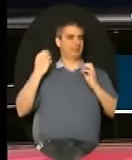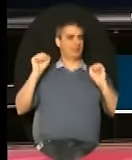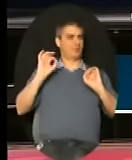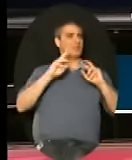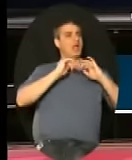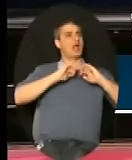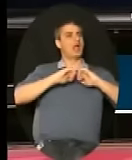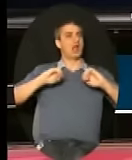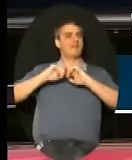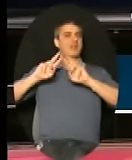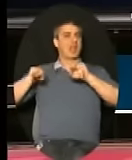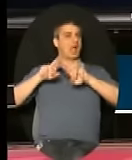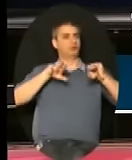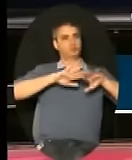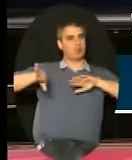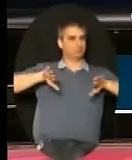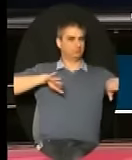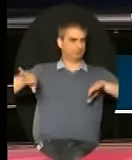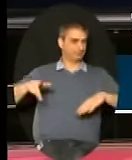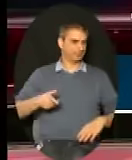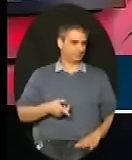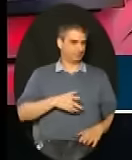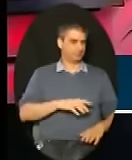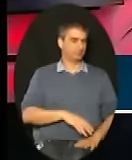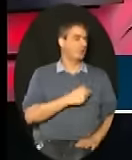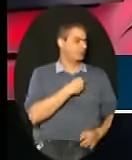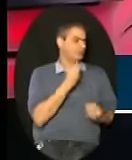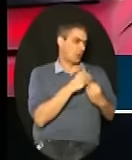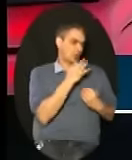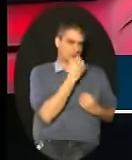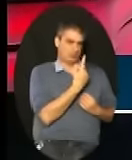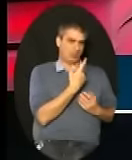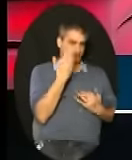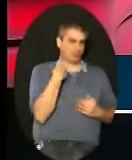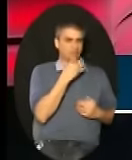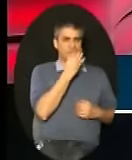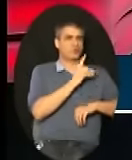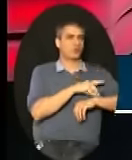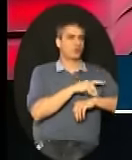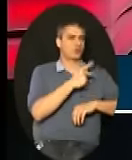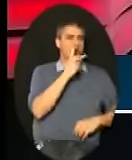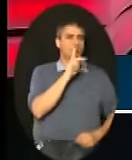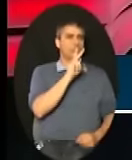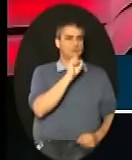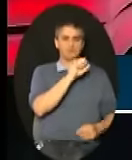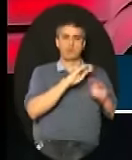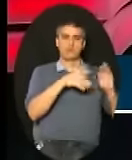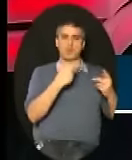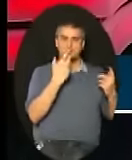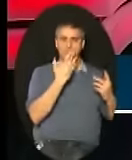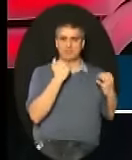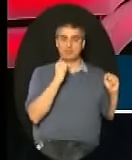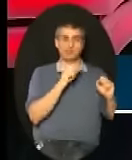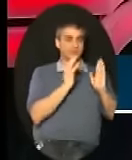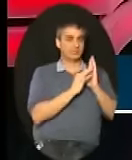יש לזה... אבל חברת הכנסת לבני, אני רוצה להקשות עלייך בעוד סוגיה. שאלנו מקודם את דוקטור פוקס מהמכון הישראלי לדמוקרטיה. סעיף